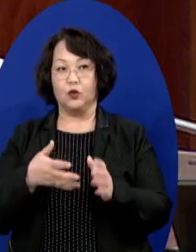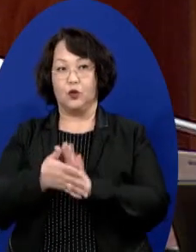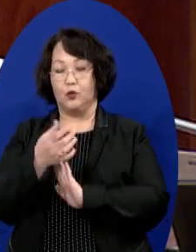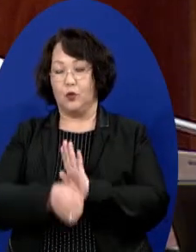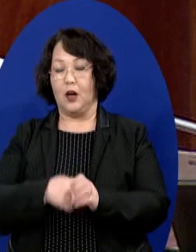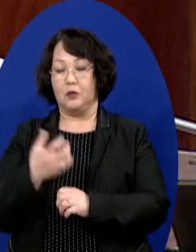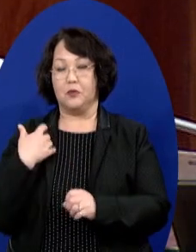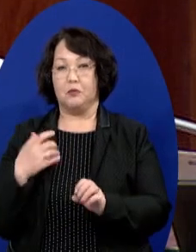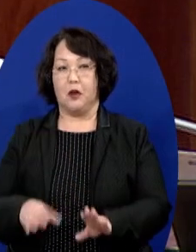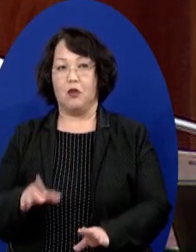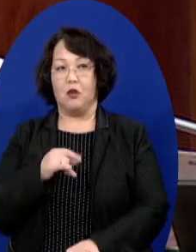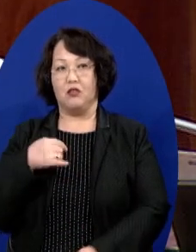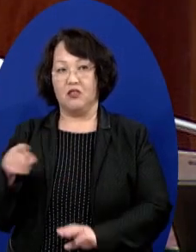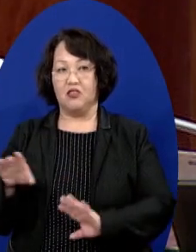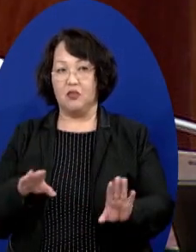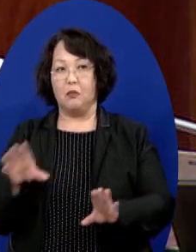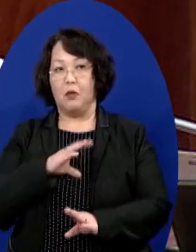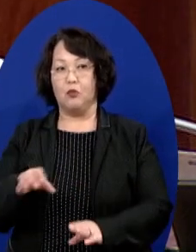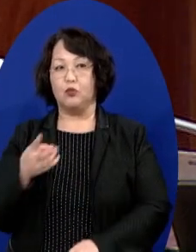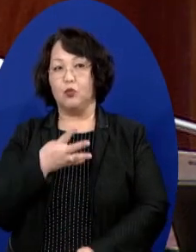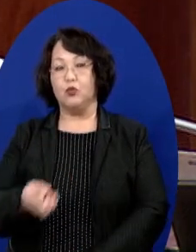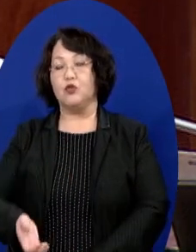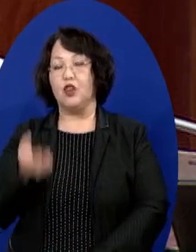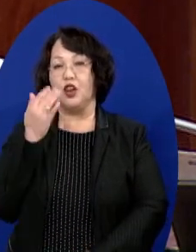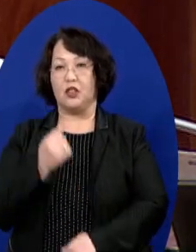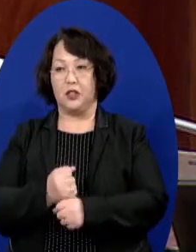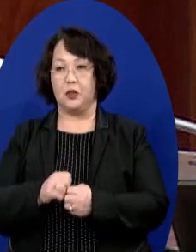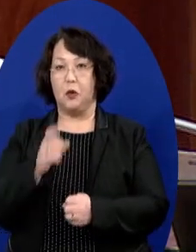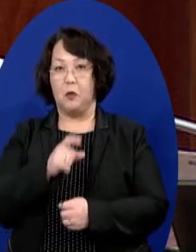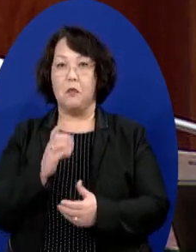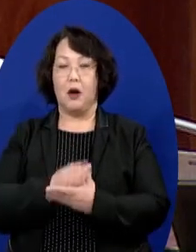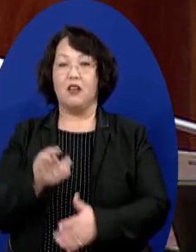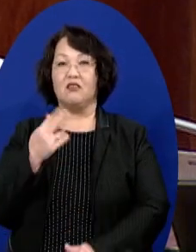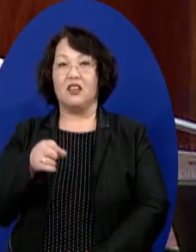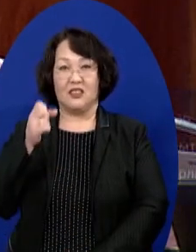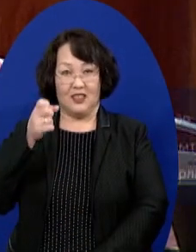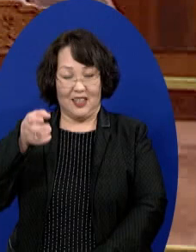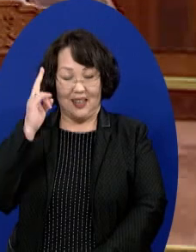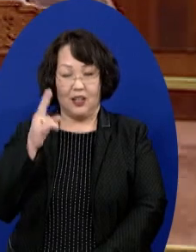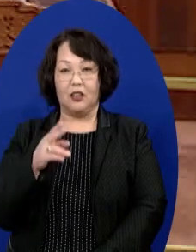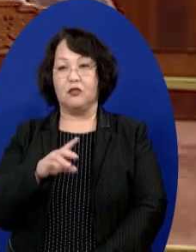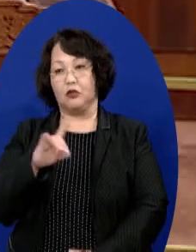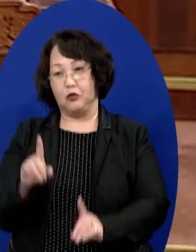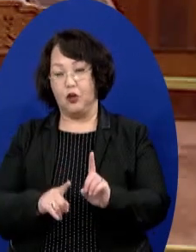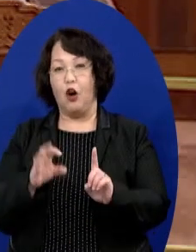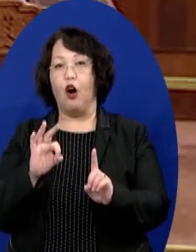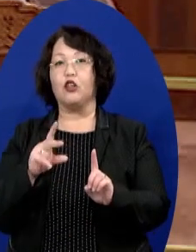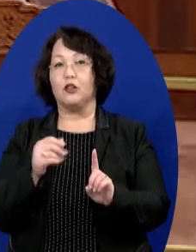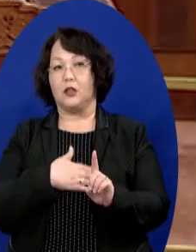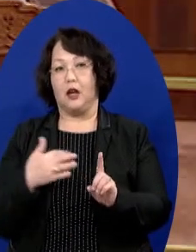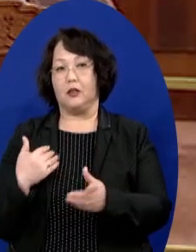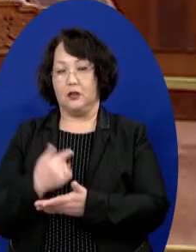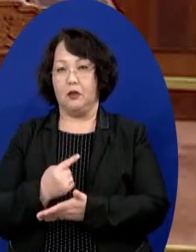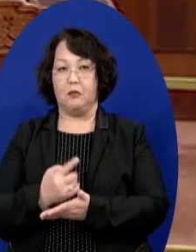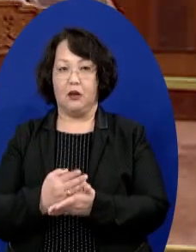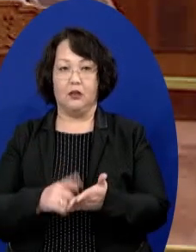орооны хувьд тухайн байгууллага 400-аас дээш ажилтнтай тохиолдолд дэд захирал орлогч даргатай байх хэрэгтэй гэсэн санал